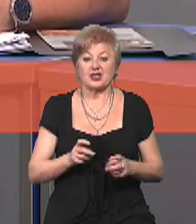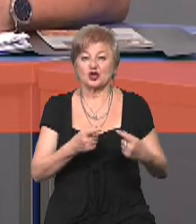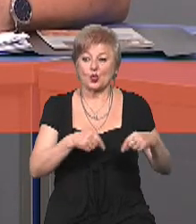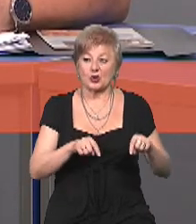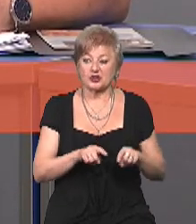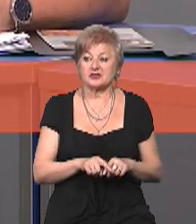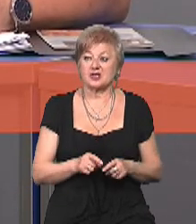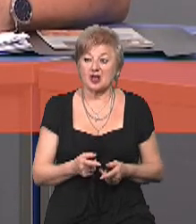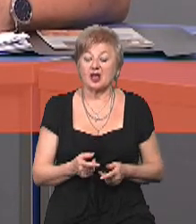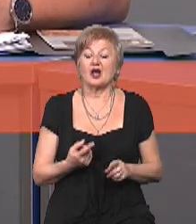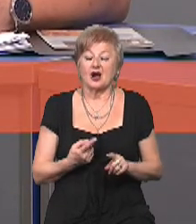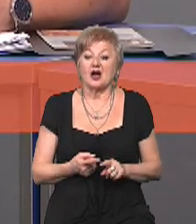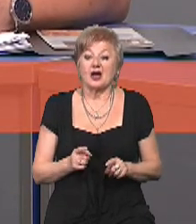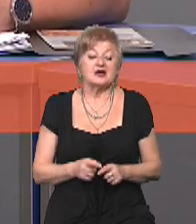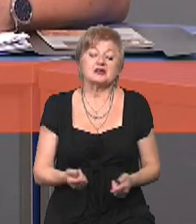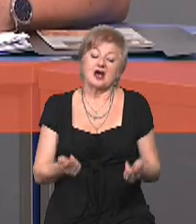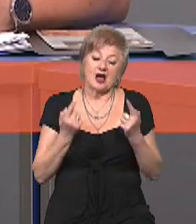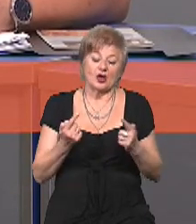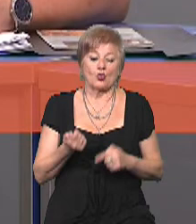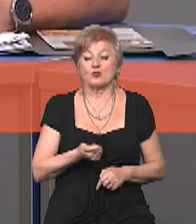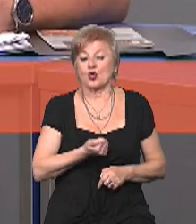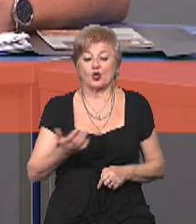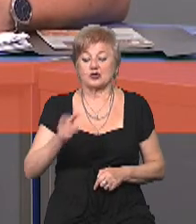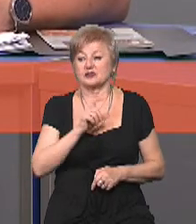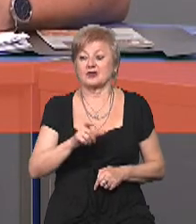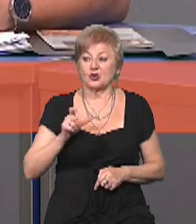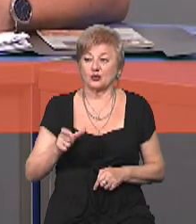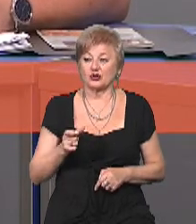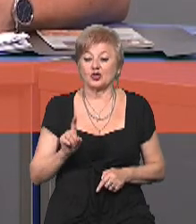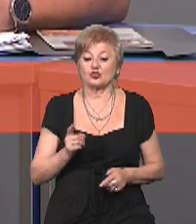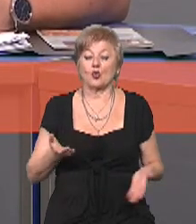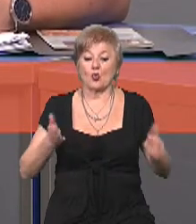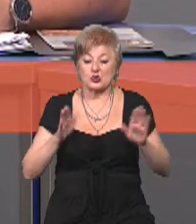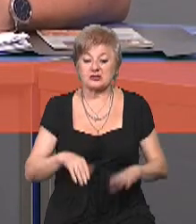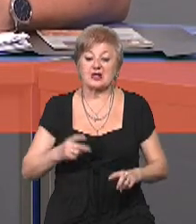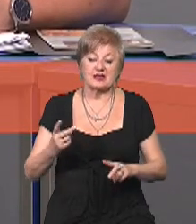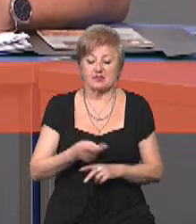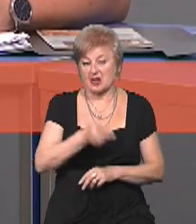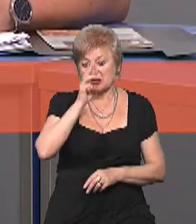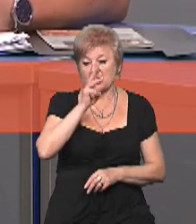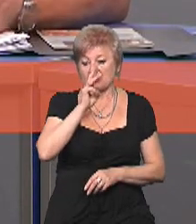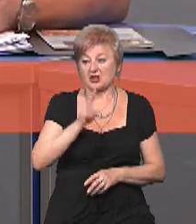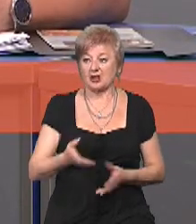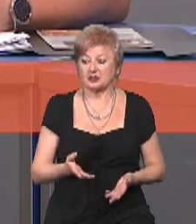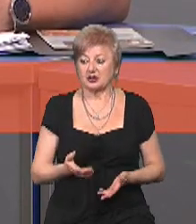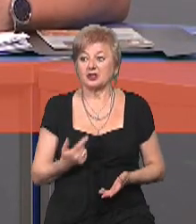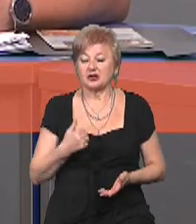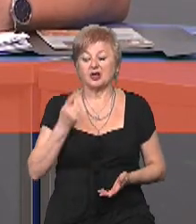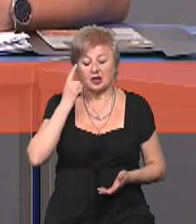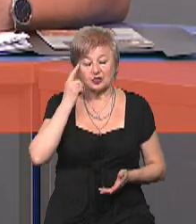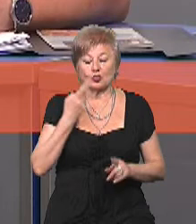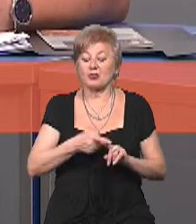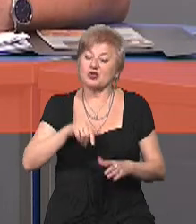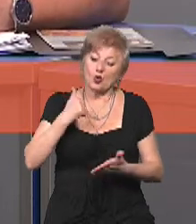и учреждений. Это огромное количество людей, которые останутся без заработной платы. Вот. Я думаю, что это